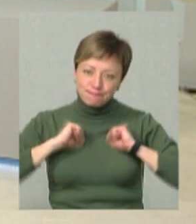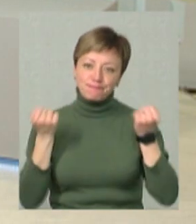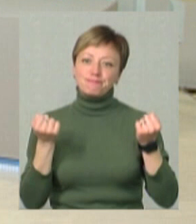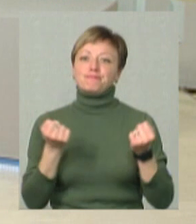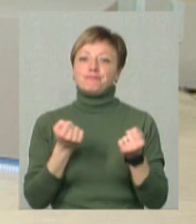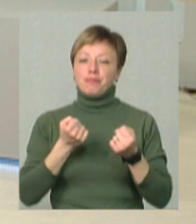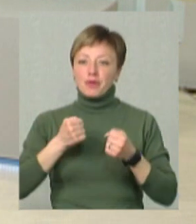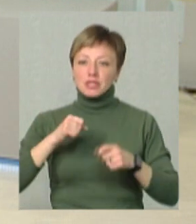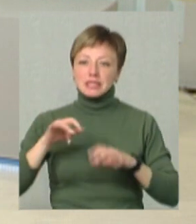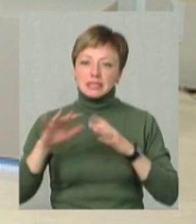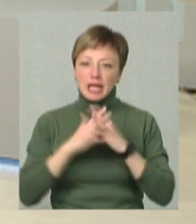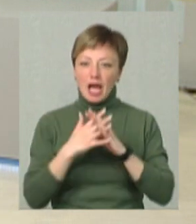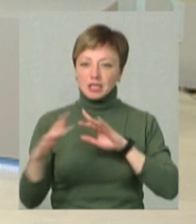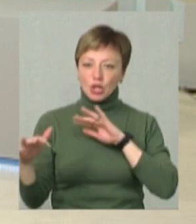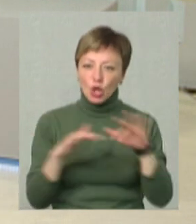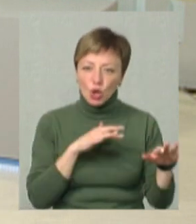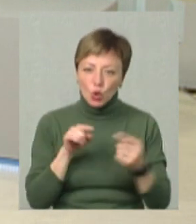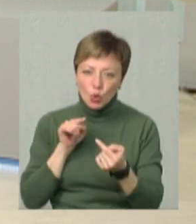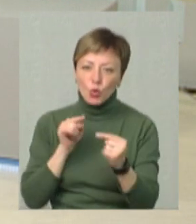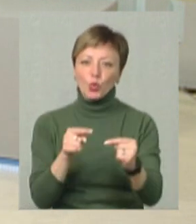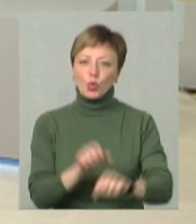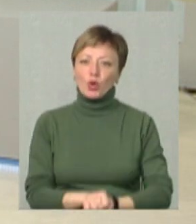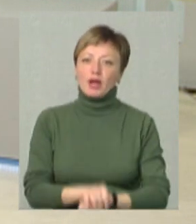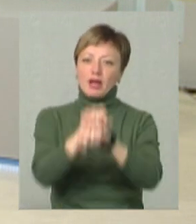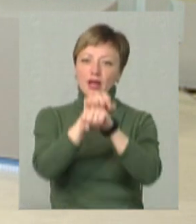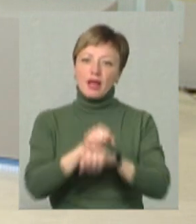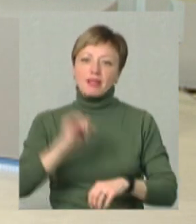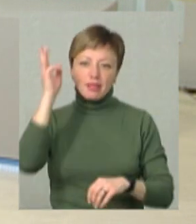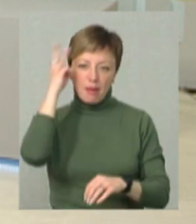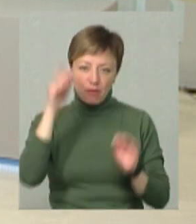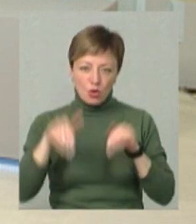масовий селянський рух, особливо в нас на Поділлі.